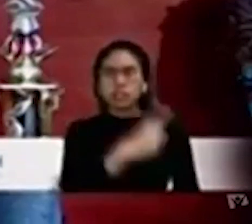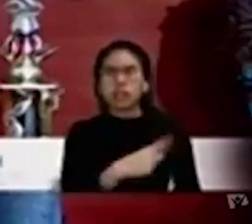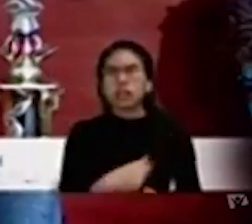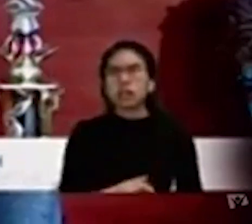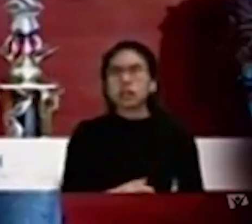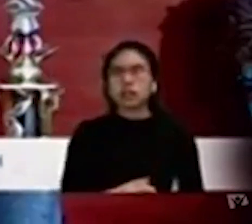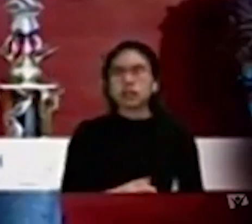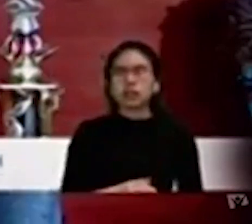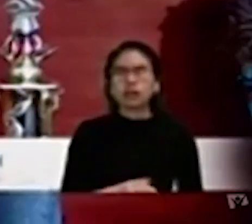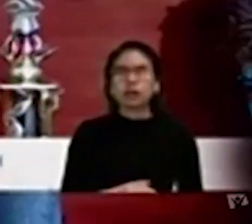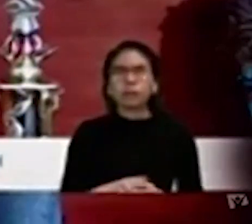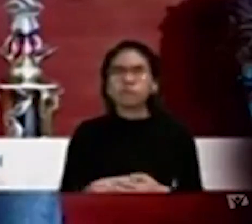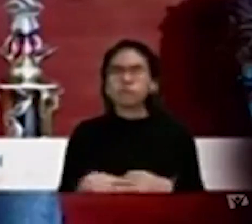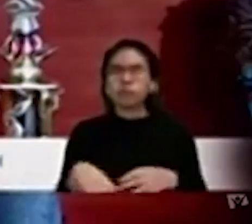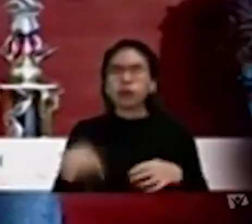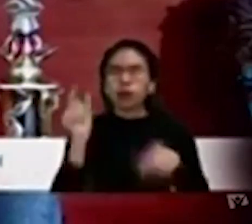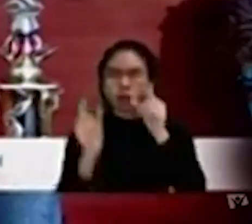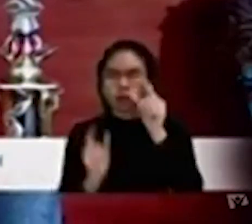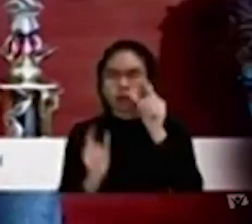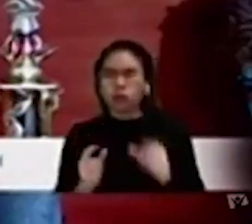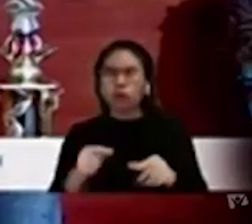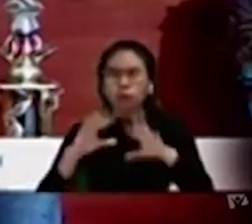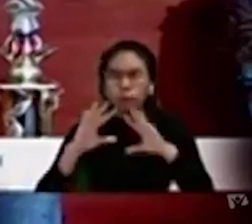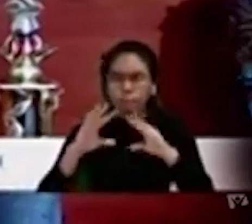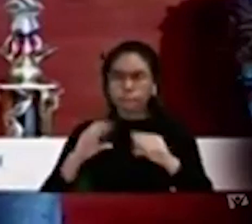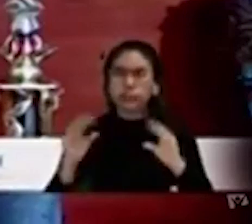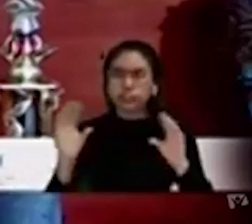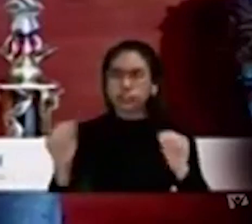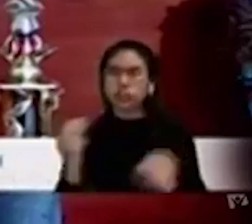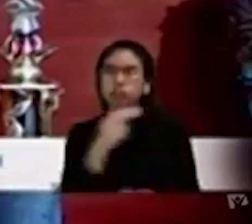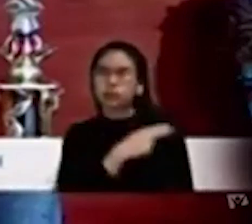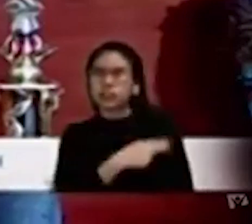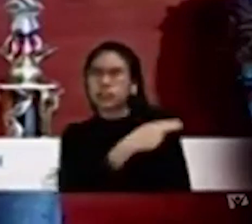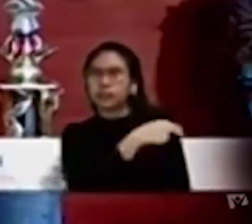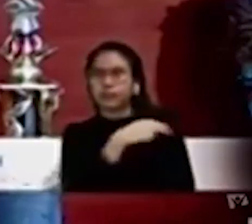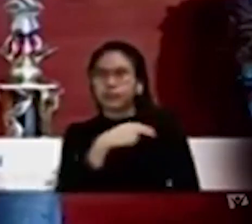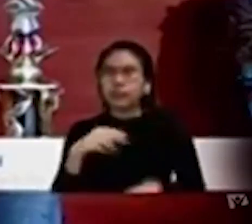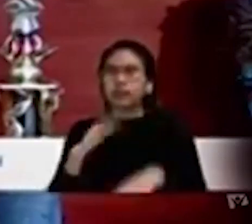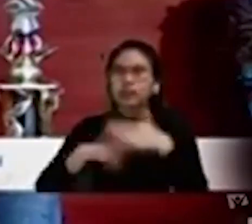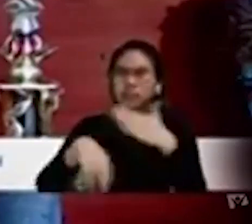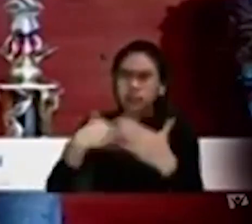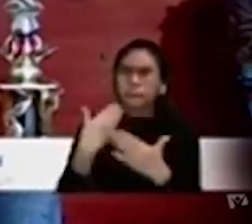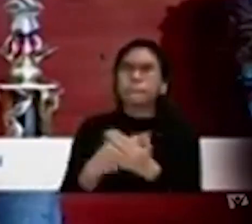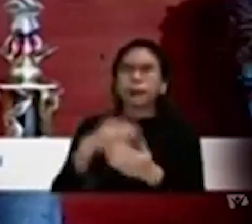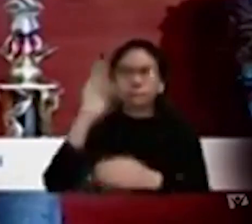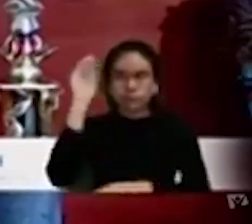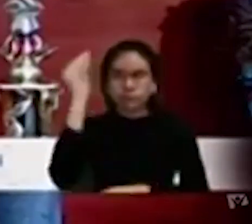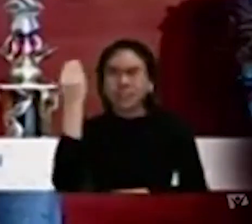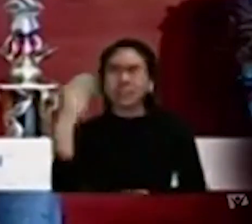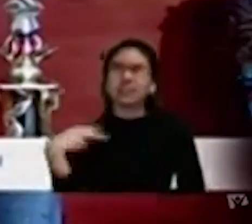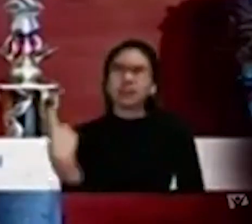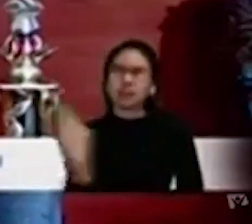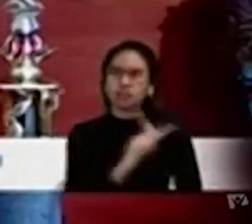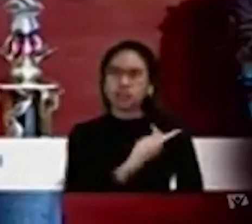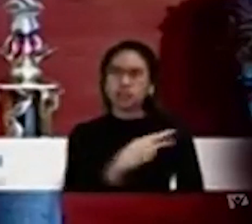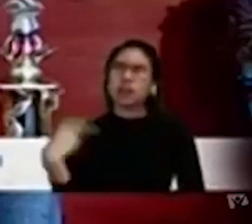melayani langsung ataupun tidak langsung untuk pasien kami, untuk pimpinan kami, kami akan selalu membahu,